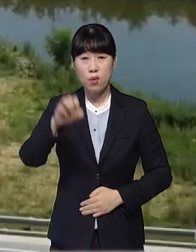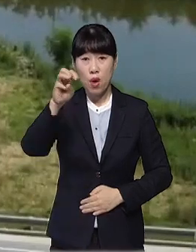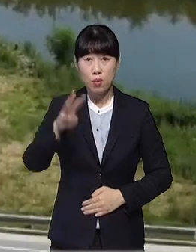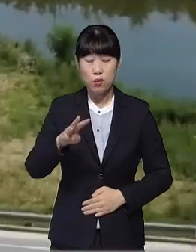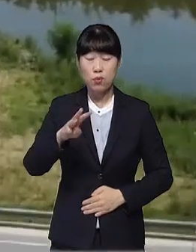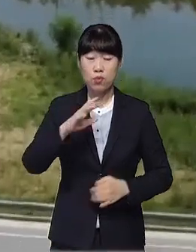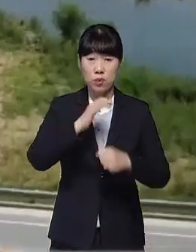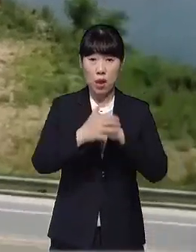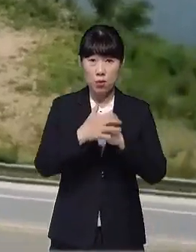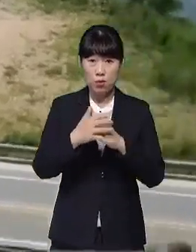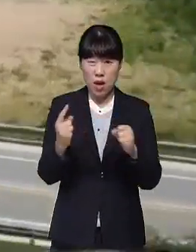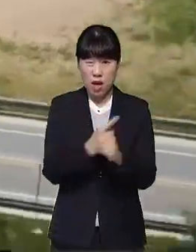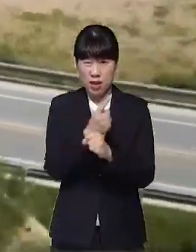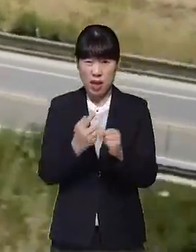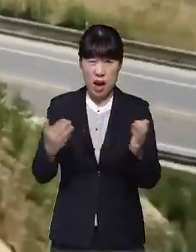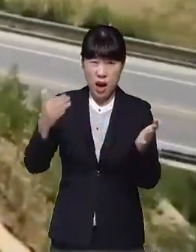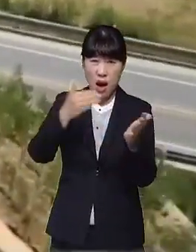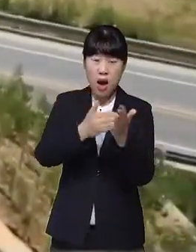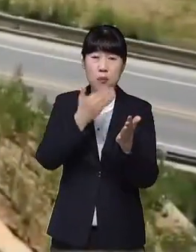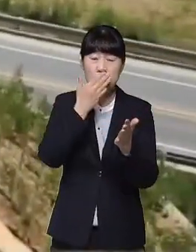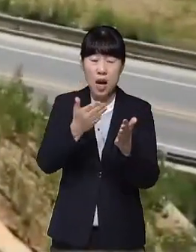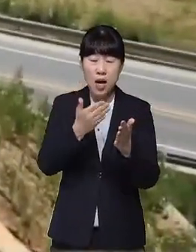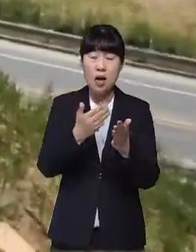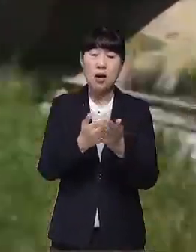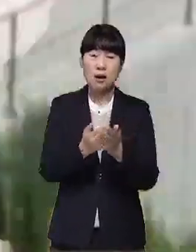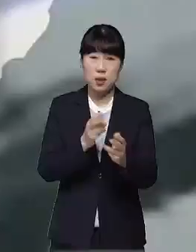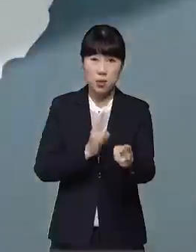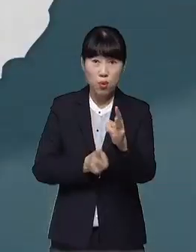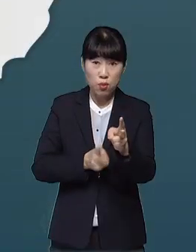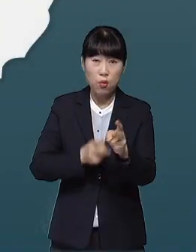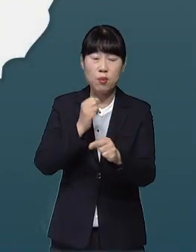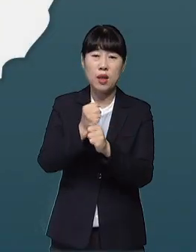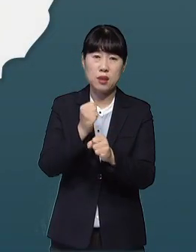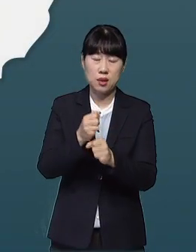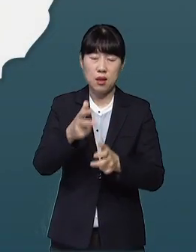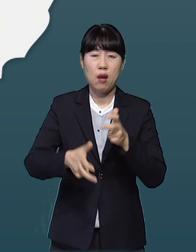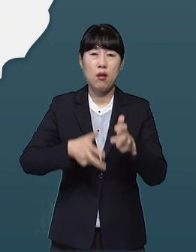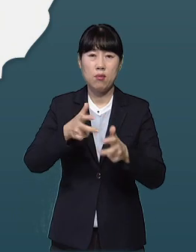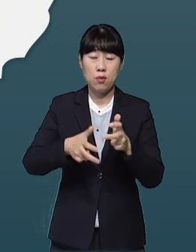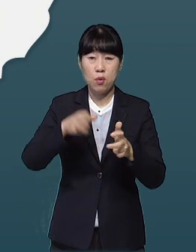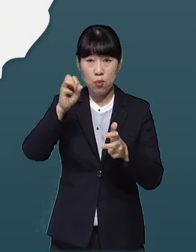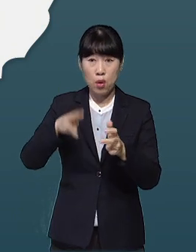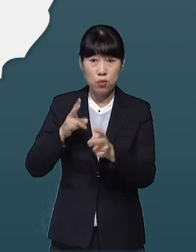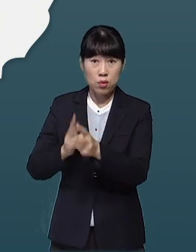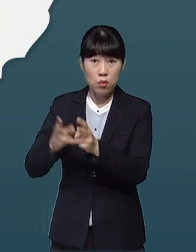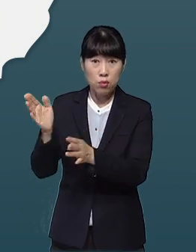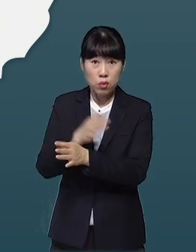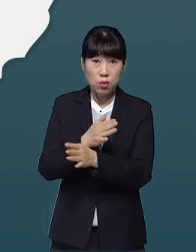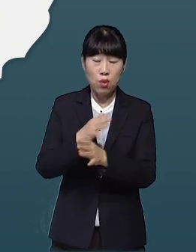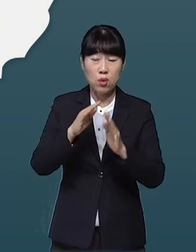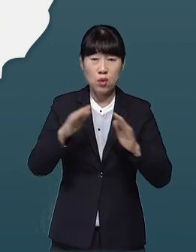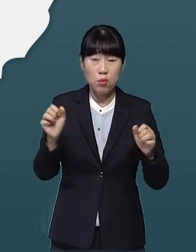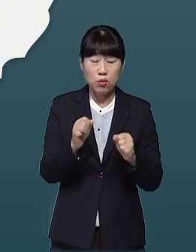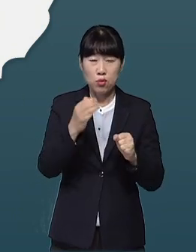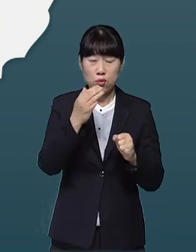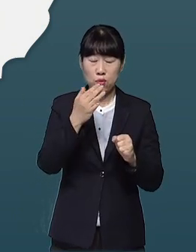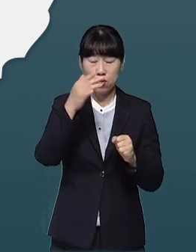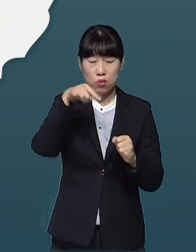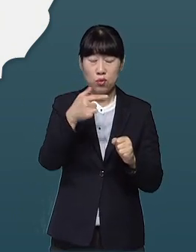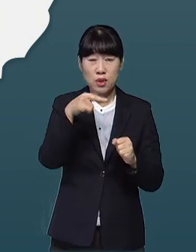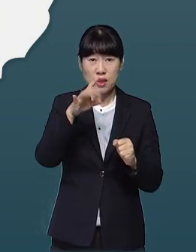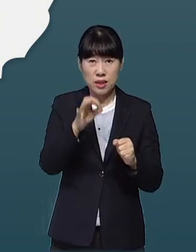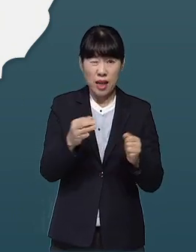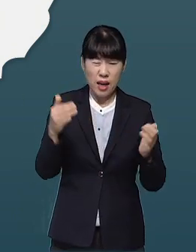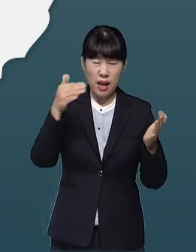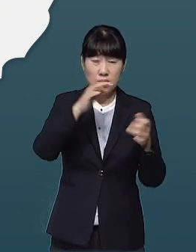광주와 대구를 1시간대로 잇는 달빛 내륙철도 건설 사업. 광주역에서 전북 순창과 경남 함양,